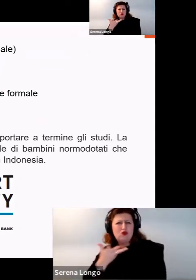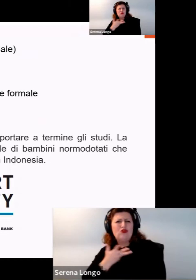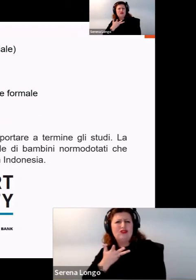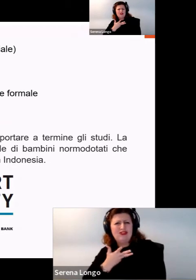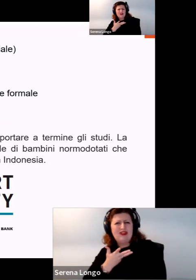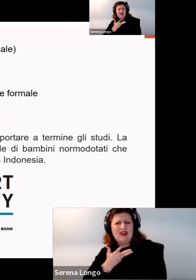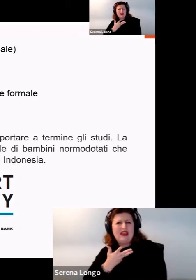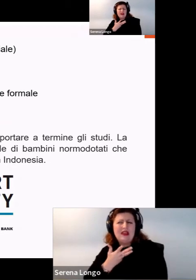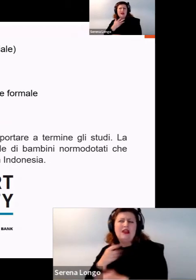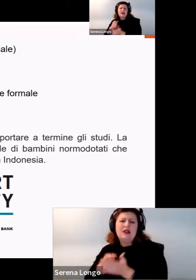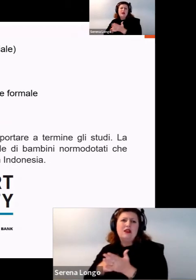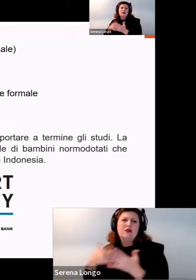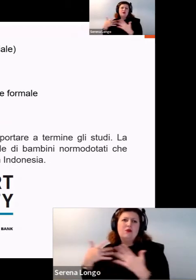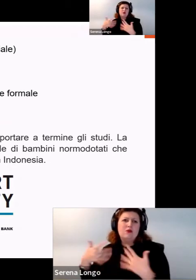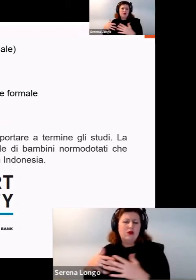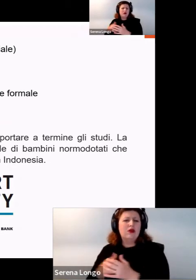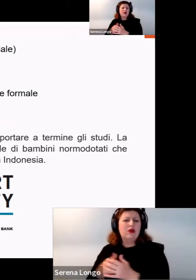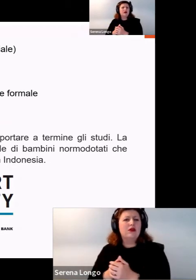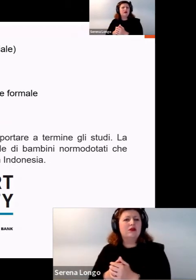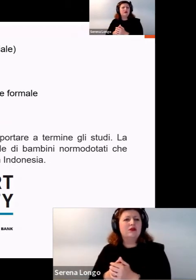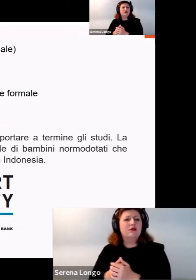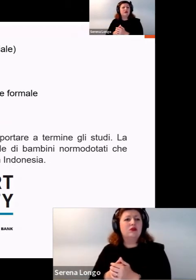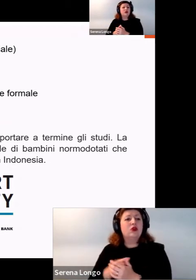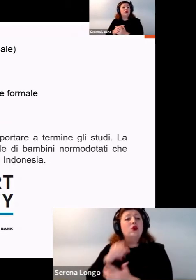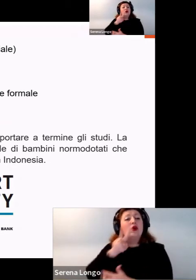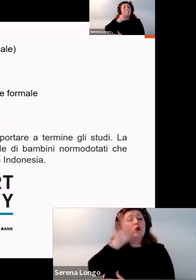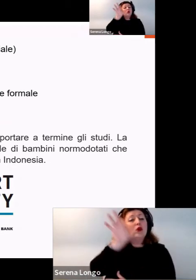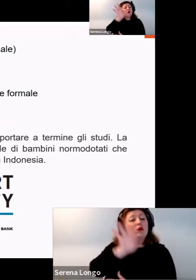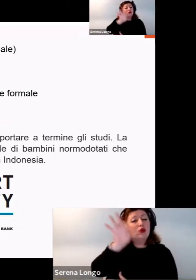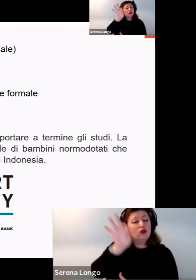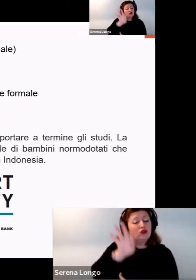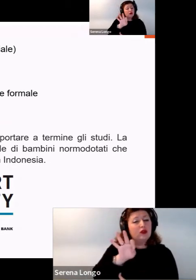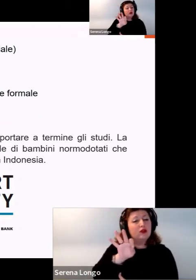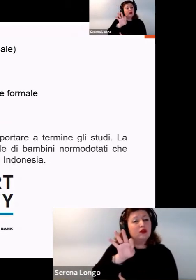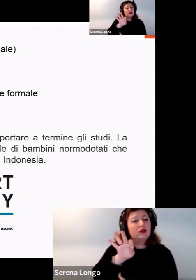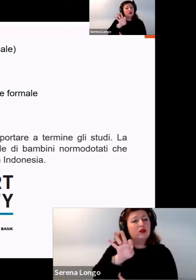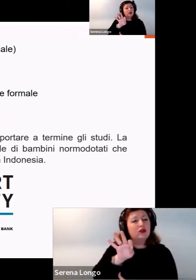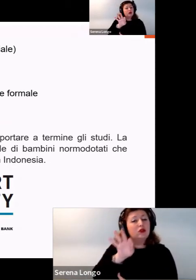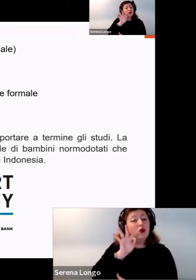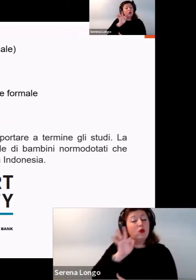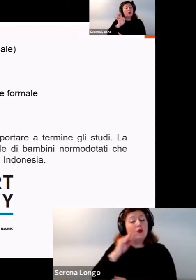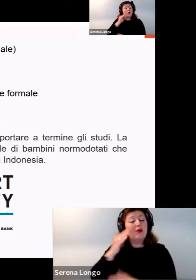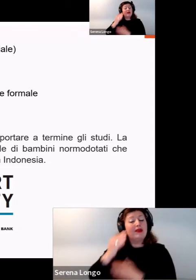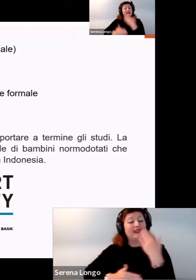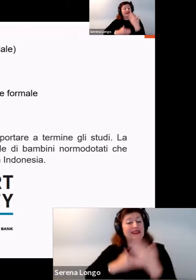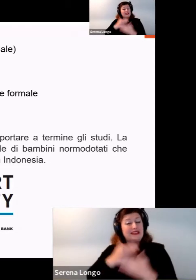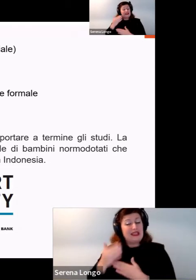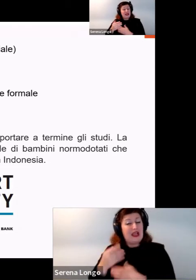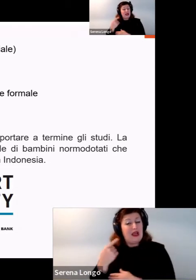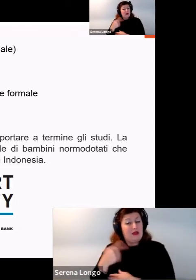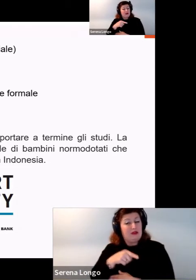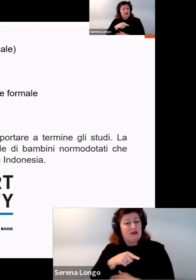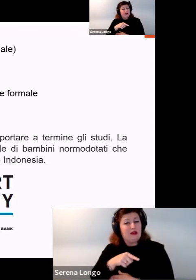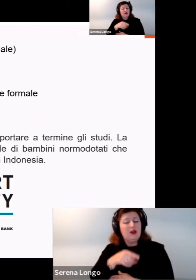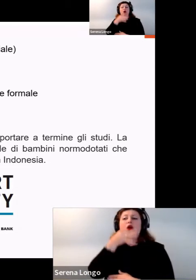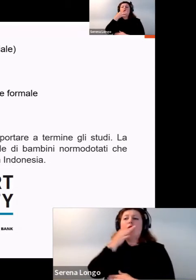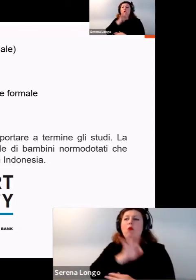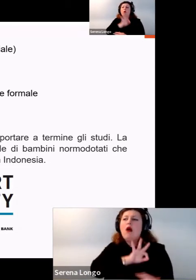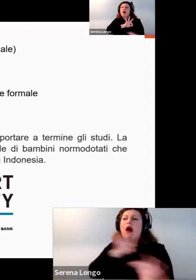molto significativi. Solo il 2% dei disabili riceve servizi o